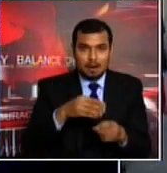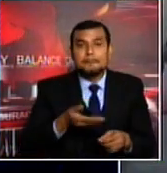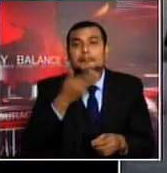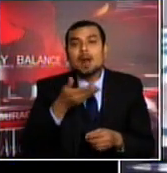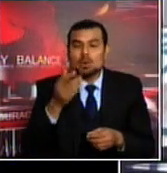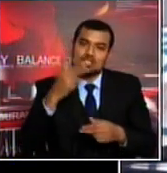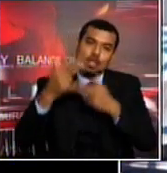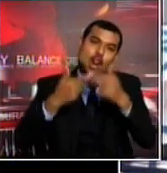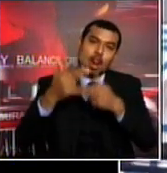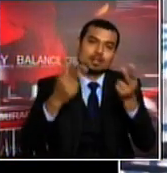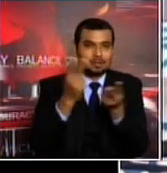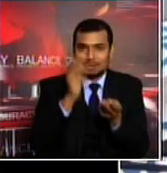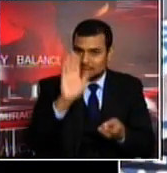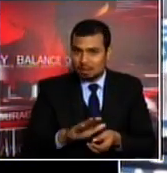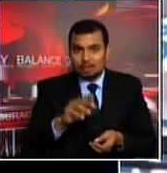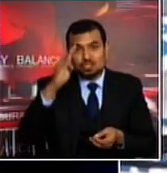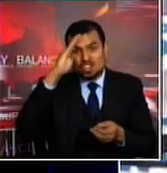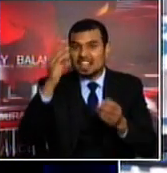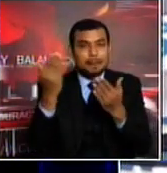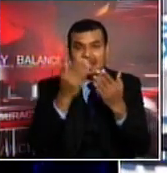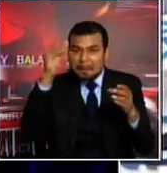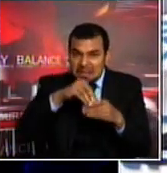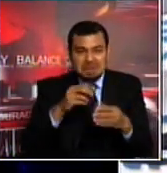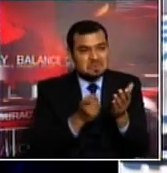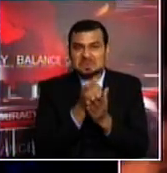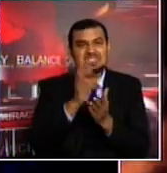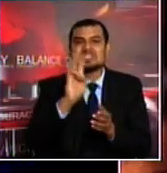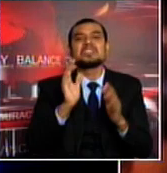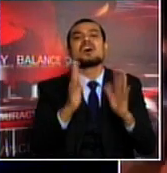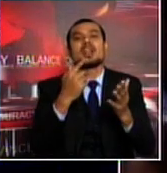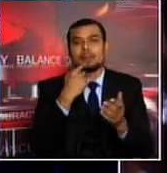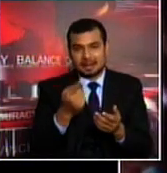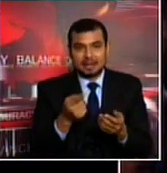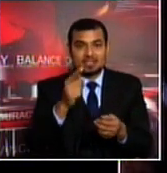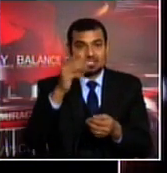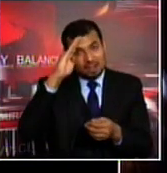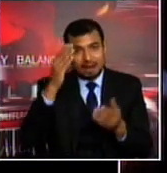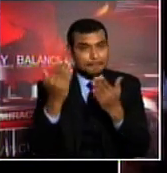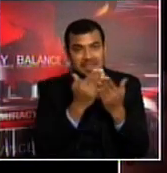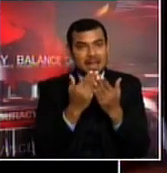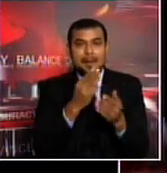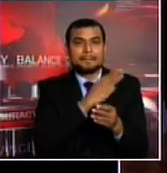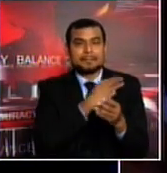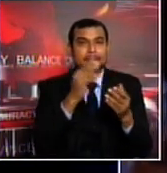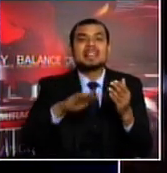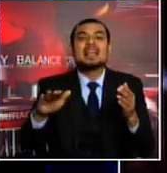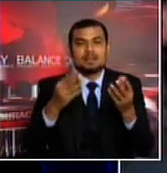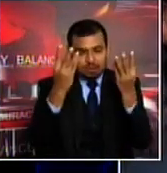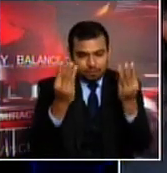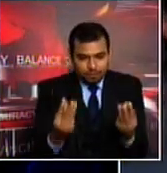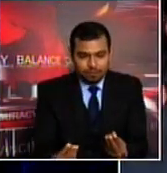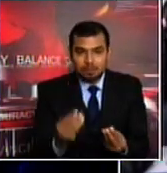लहर छ। सरकारी विद्यालयमा गुणस्तरीय शिक्षा प्रदान नगरिएपछि सरकारी विद्यालयमा विद्यार्थीको संख्या घट्दो छ